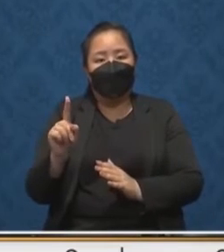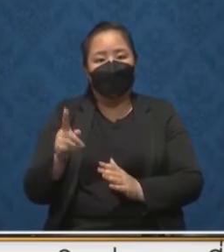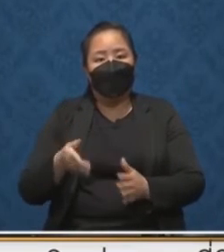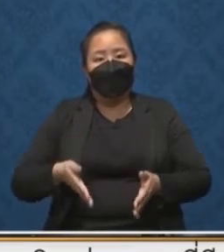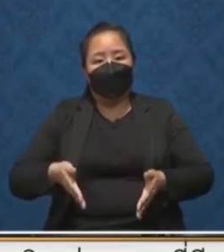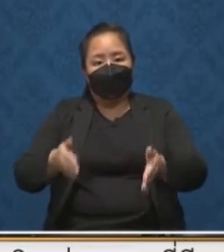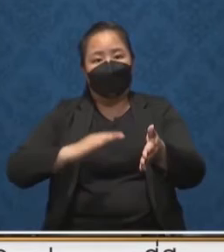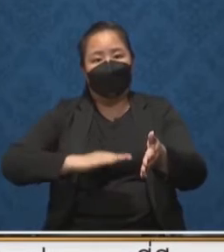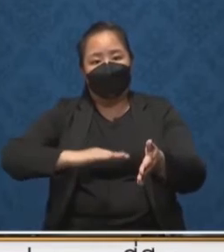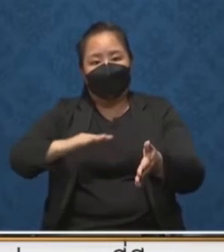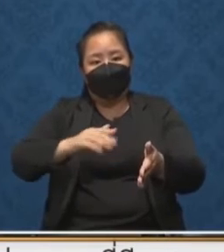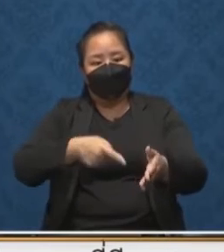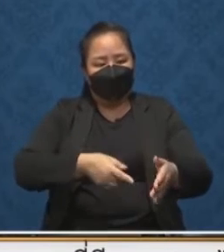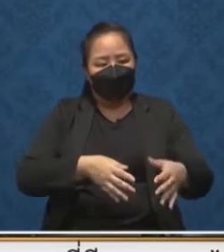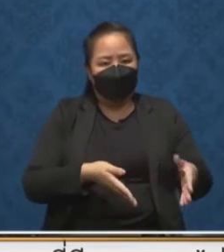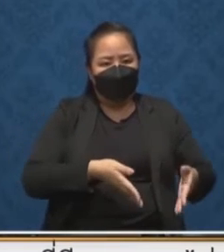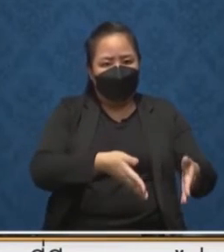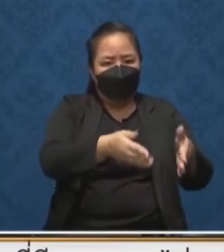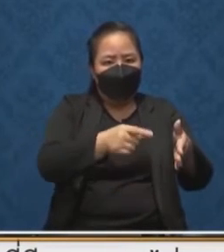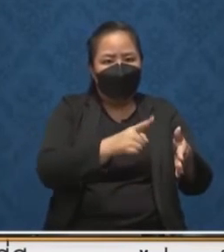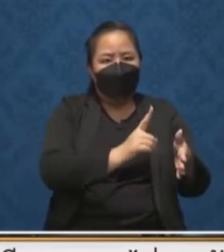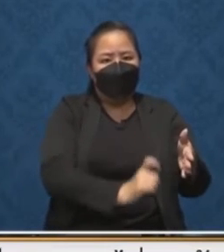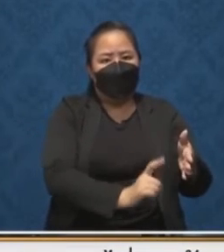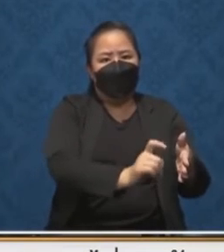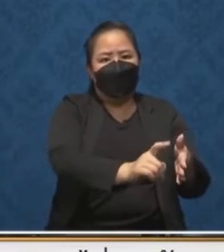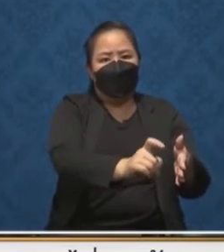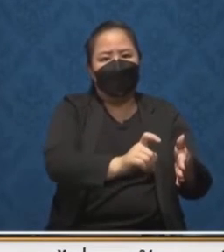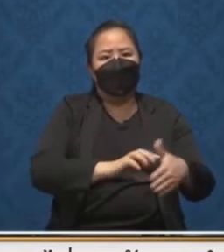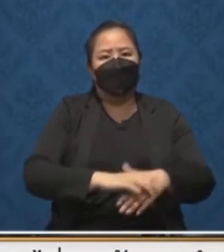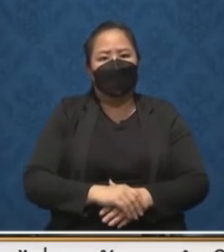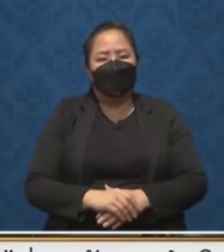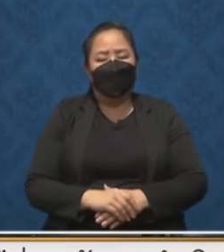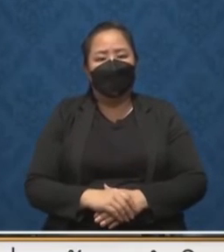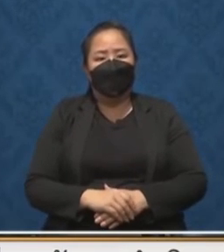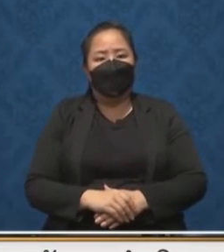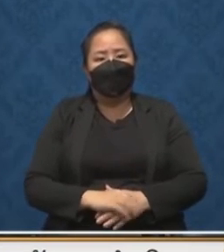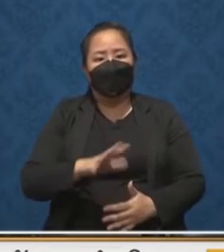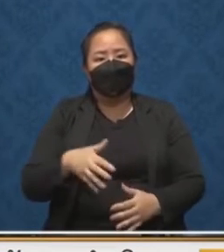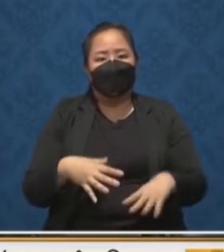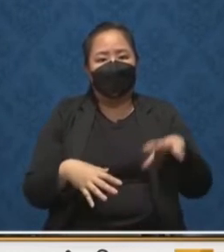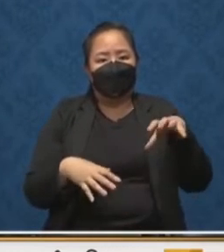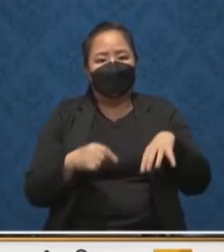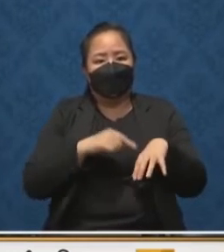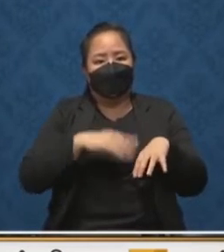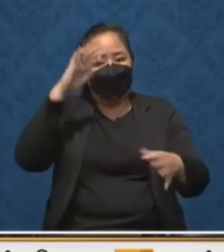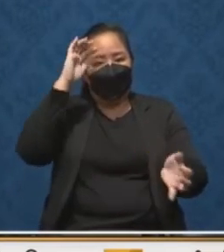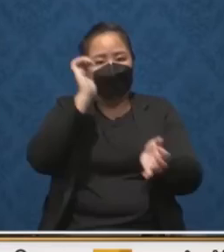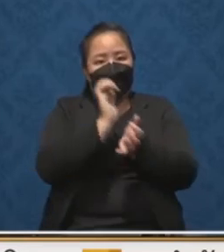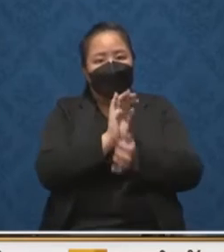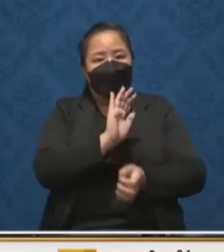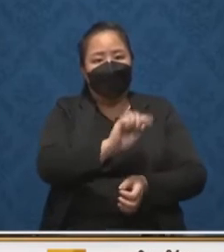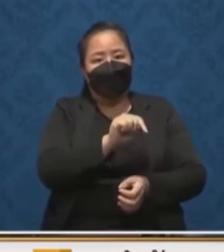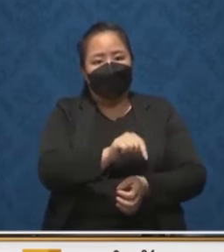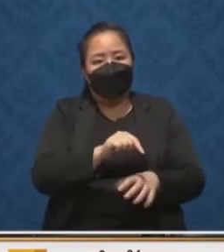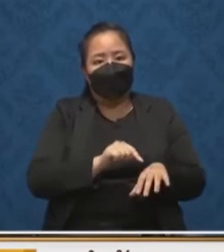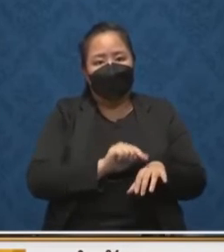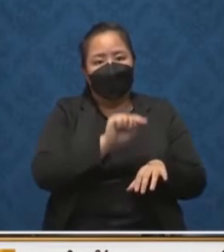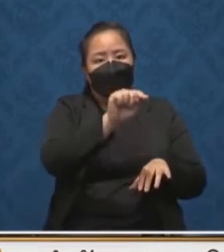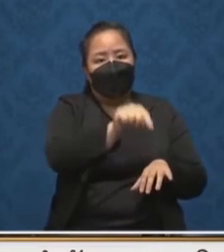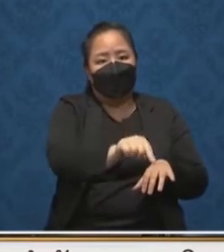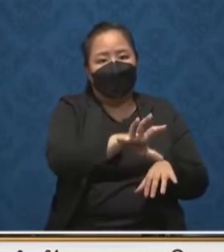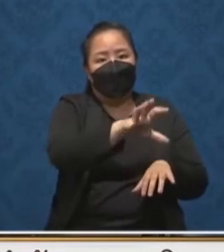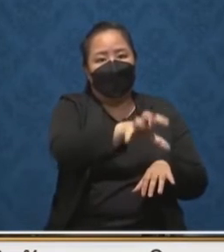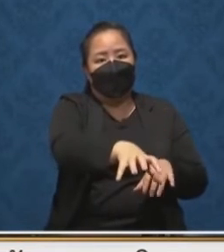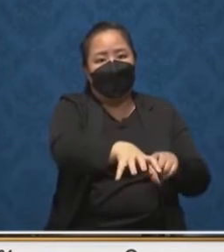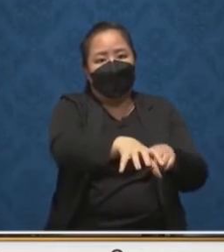ราจรนะครับและไหลทางชำรุดเสียหายบนถนนจากป้อมตำรวจตำบลสวนกล้วยถึงบ้านหนองยะป้